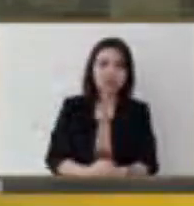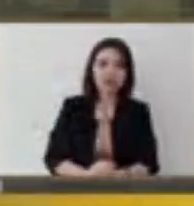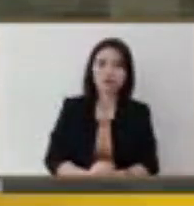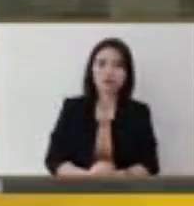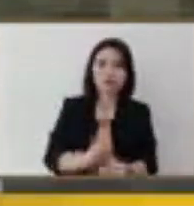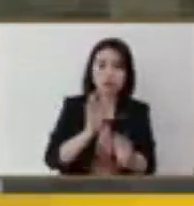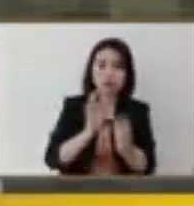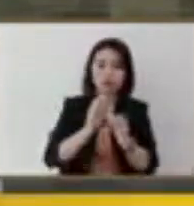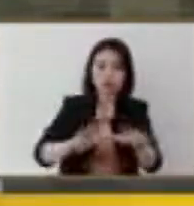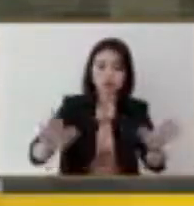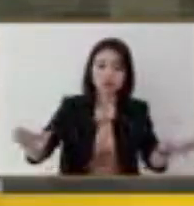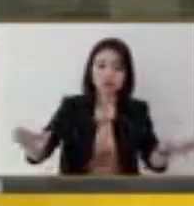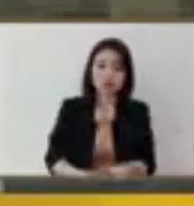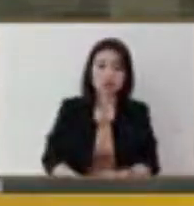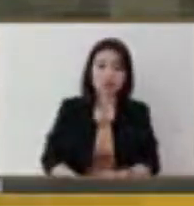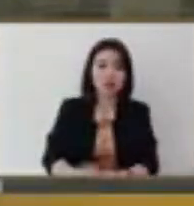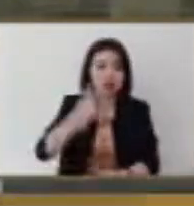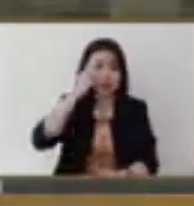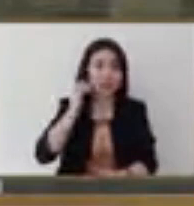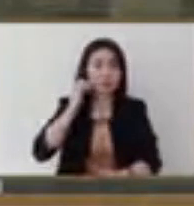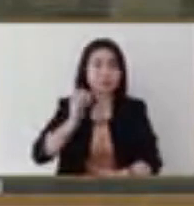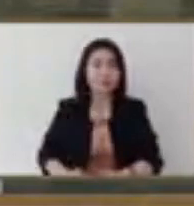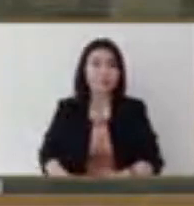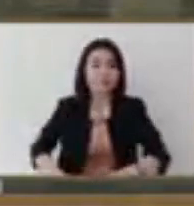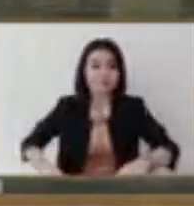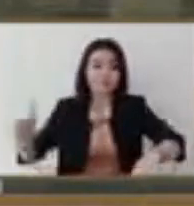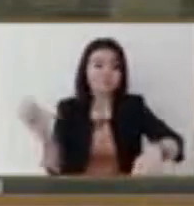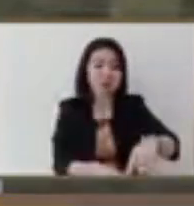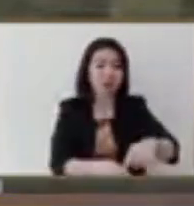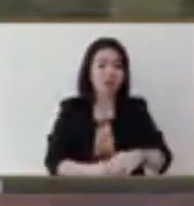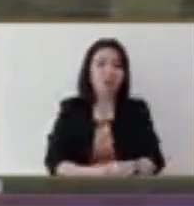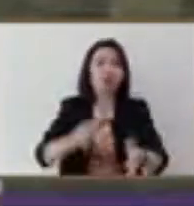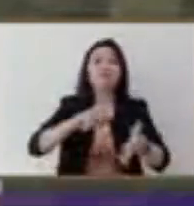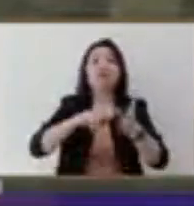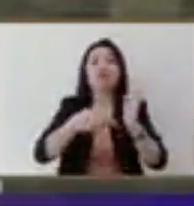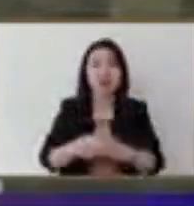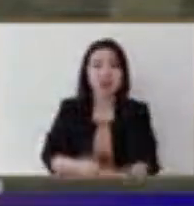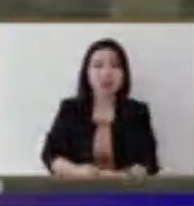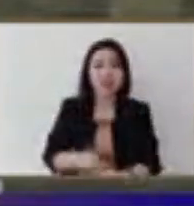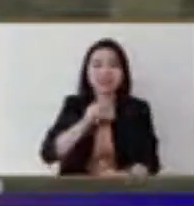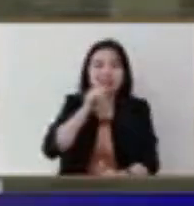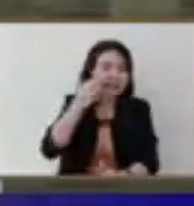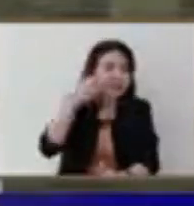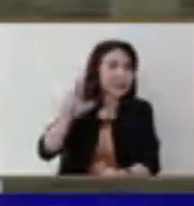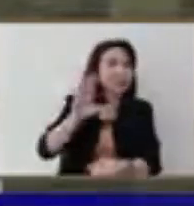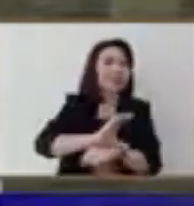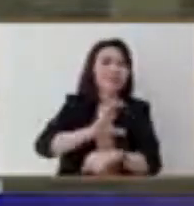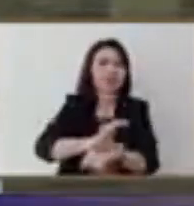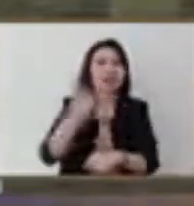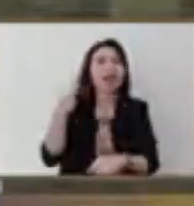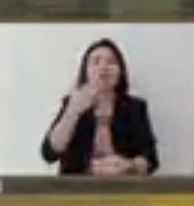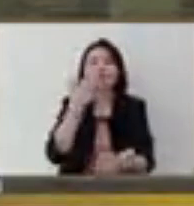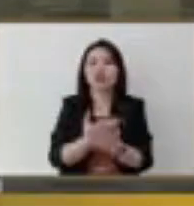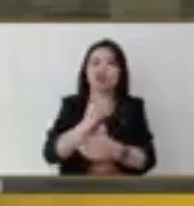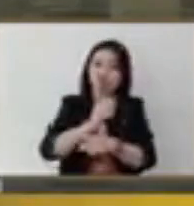Pagka ang mga bata nakatikim ng palo, ibig sabihin, hindi nila nami-miss ang church. Yeah. They are